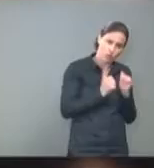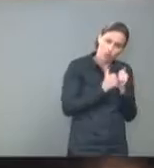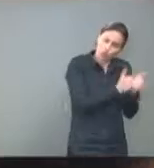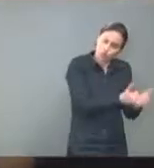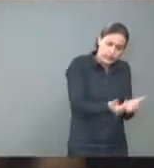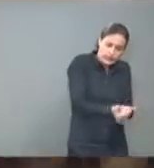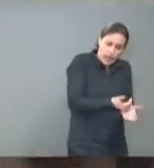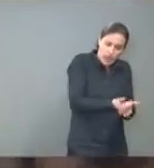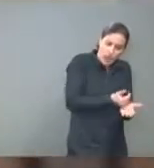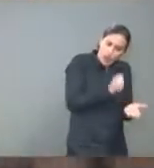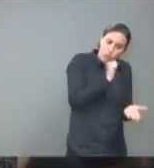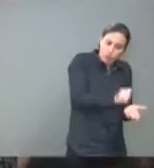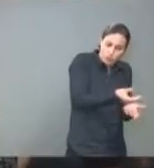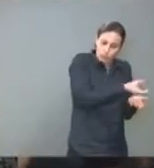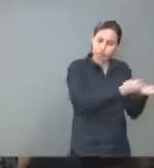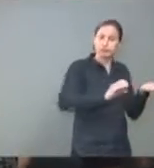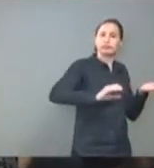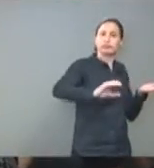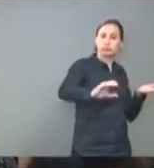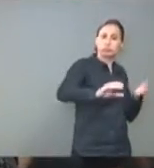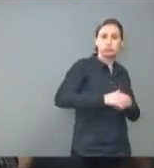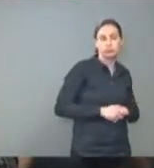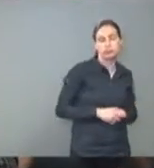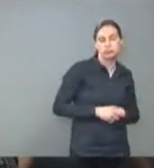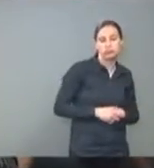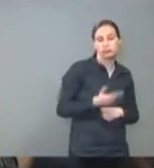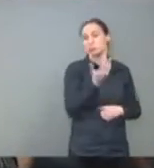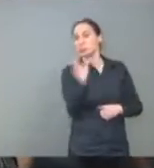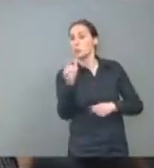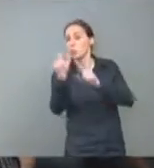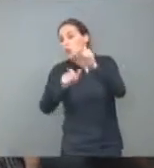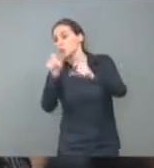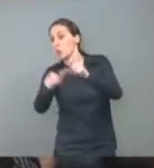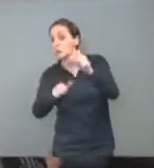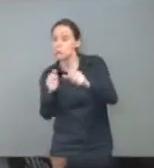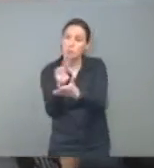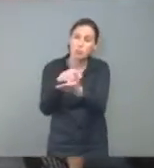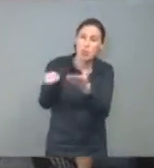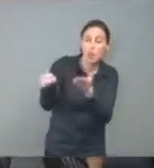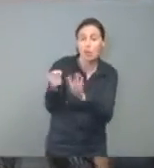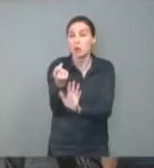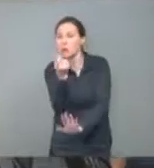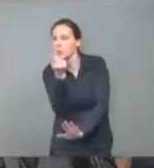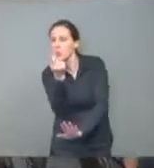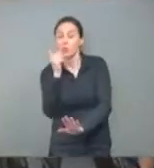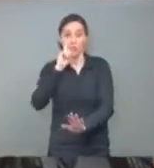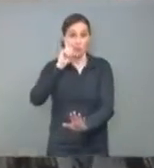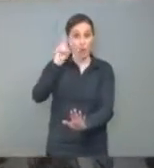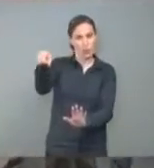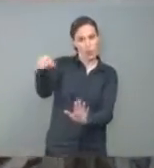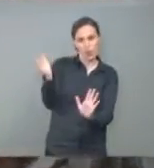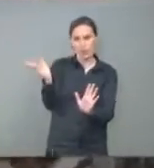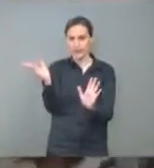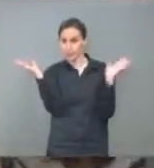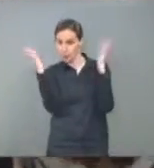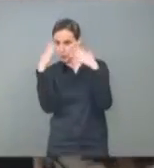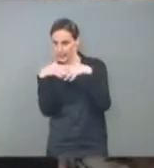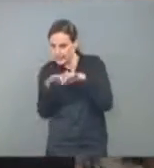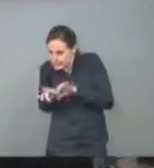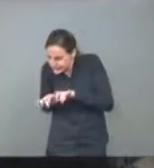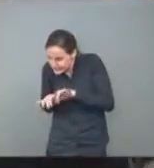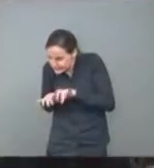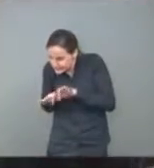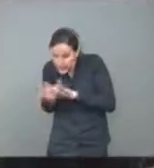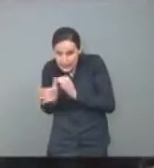autres n'en payent pas ou pas beaucoup parce qu'ils passent leur vie à truquer et à tricher pour se soustraire